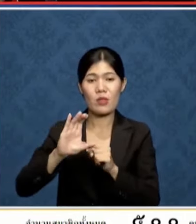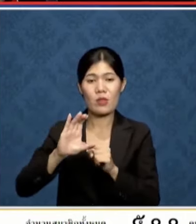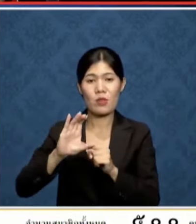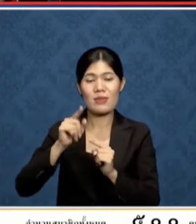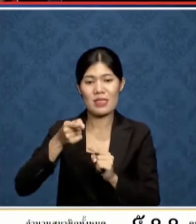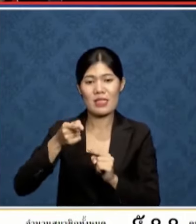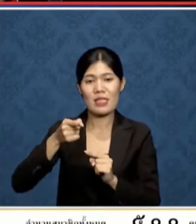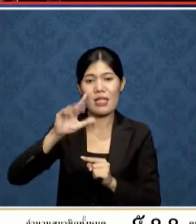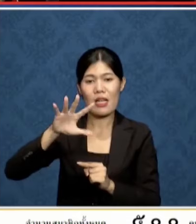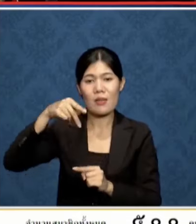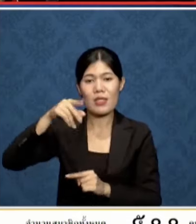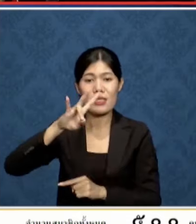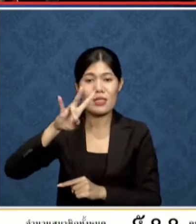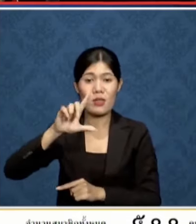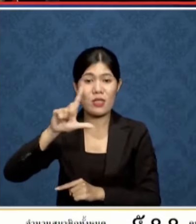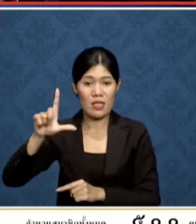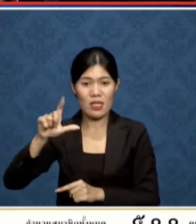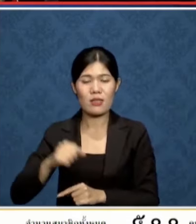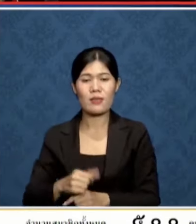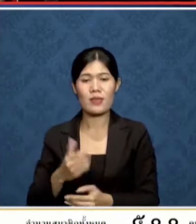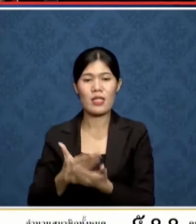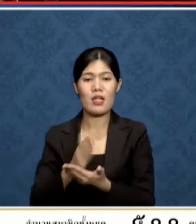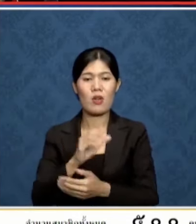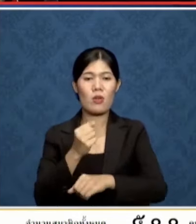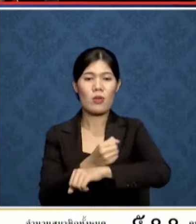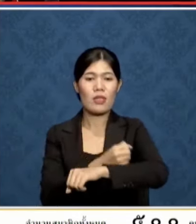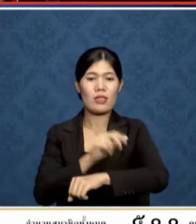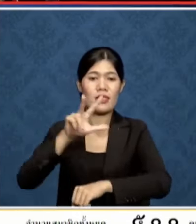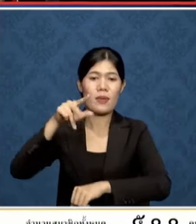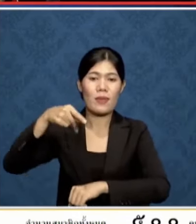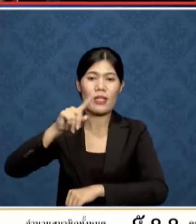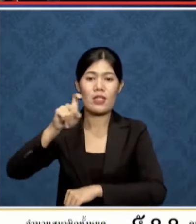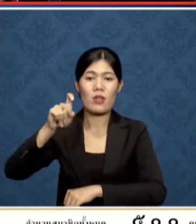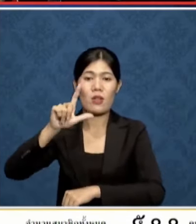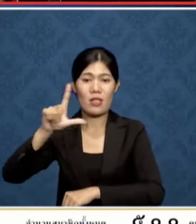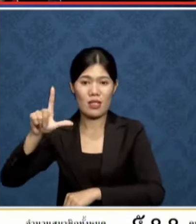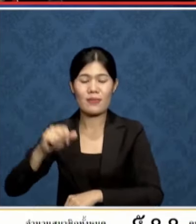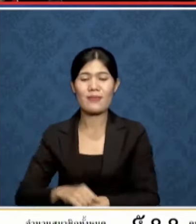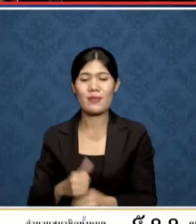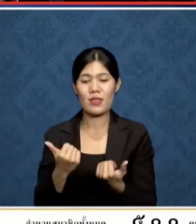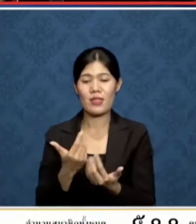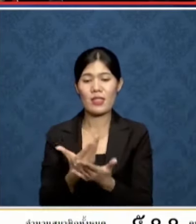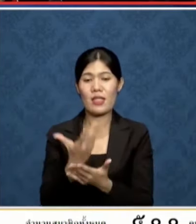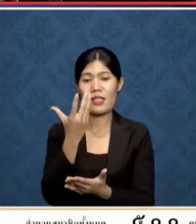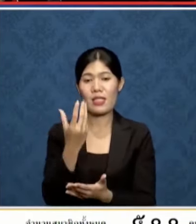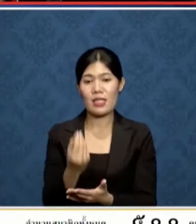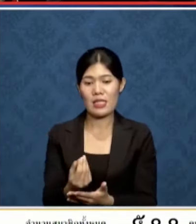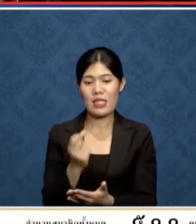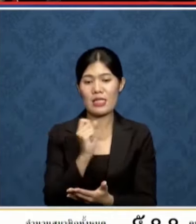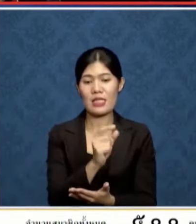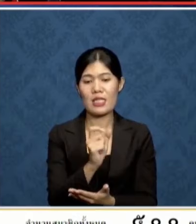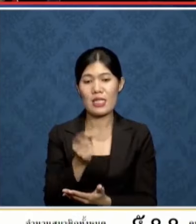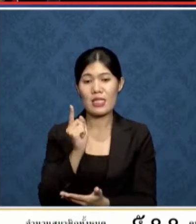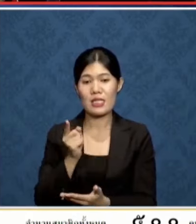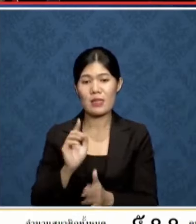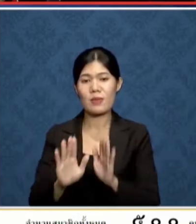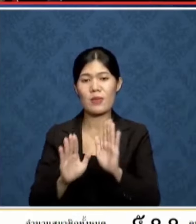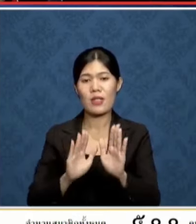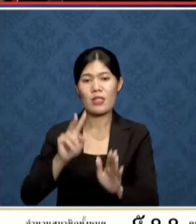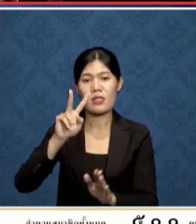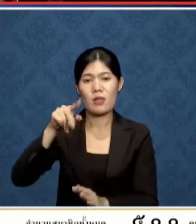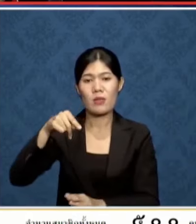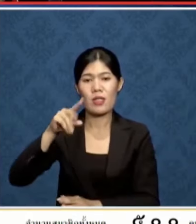5,700ล้านบาทเป็นงบบุคลากรไปแล้ว 3,100ล้านบาทเหลือพื้นที่งบประมาณให้ใช้จ่ายจริงๆเนี่ยก็แค่ประมาณ